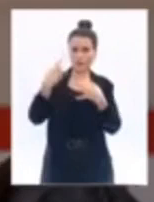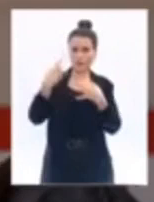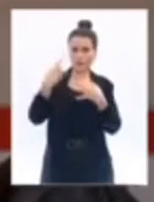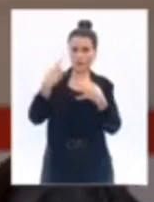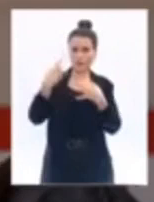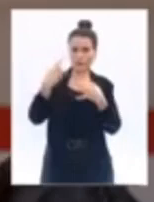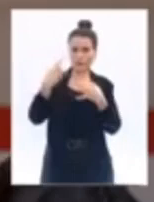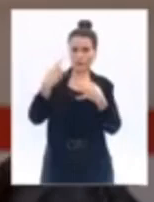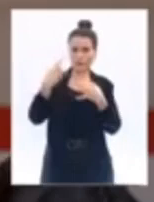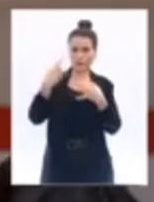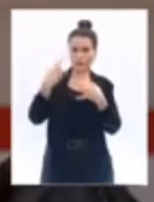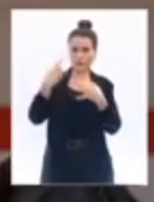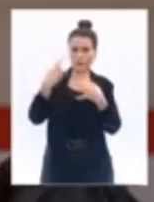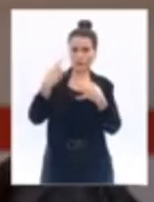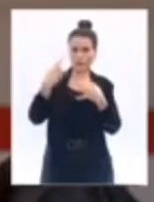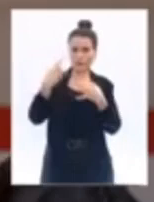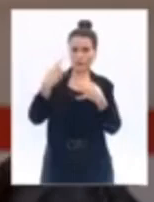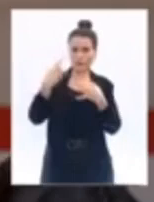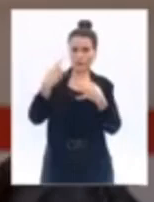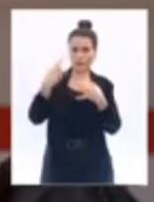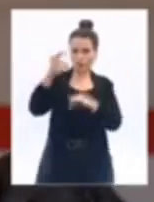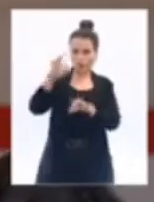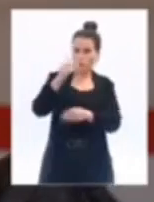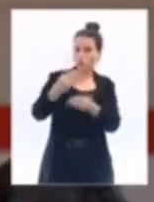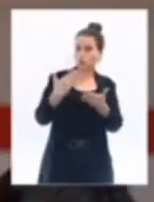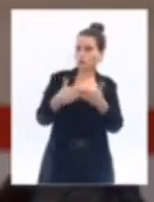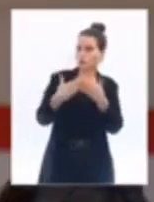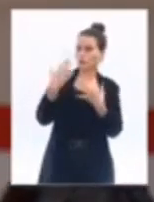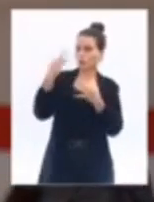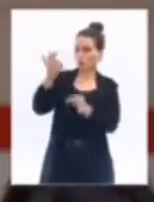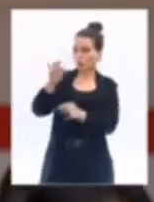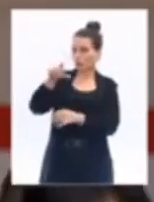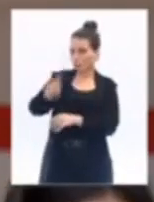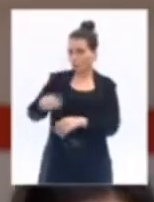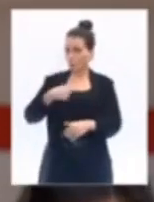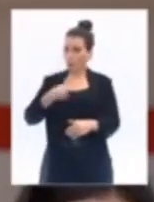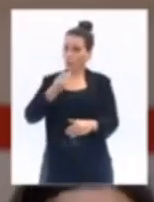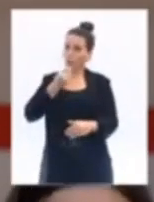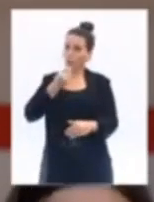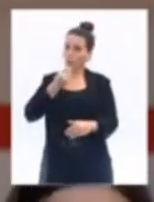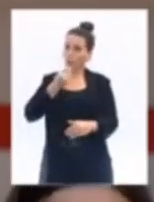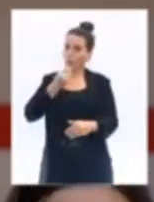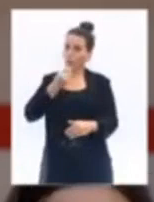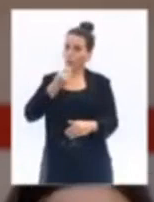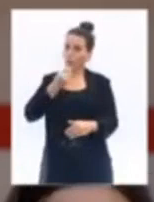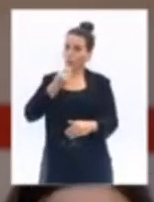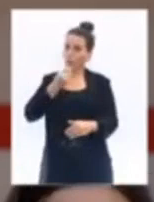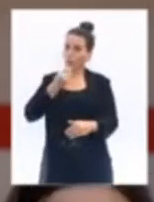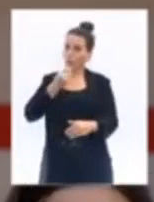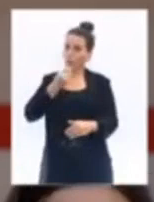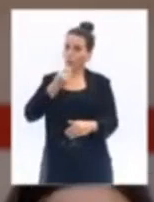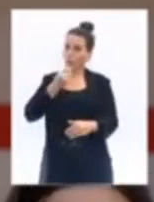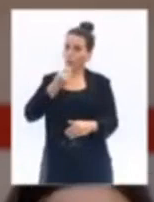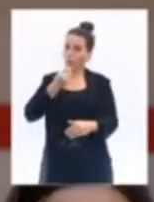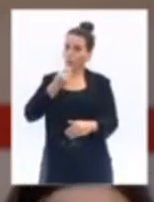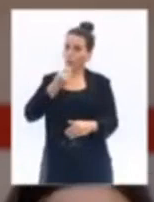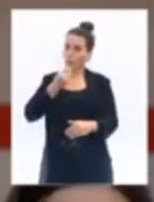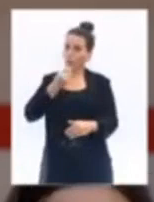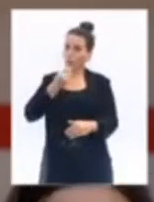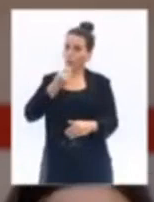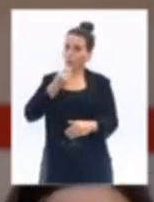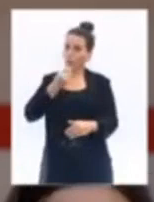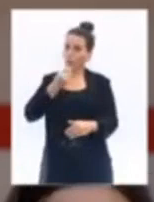crise sanitaire et la menace terroriste? En clair, êtes-vous en mesure de protéger les Français sur ces deux fronts? Et puis, dans la mesure où